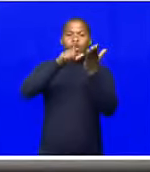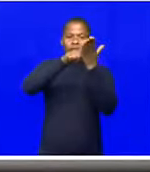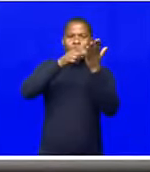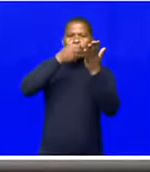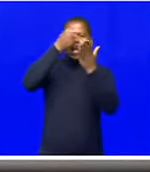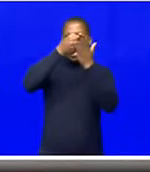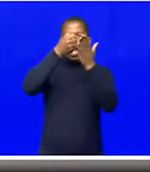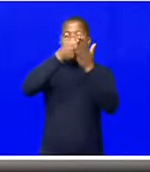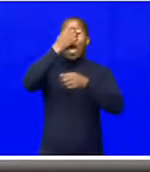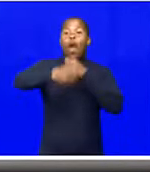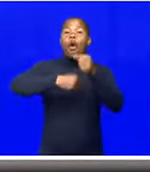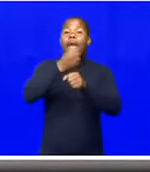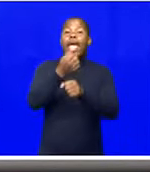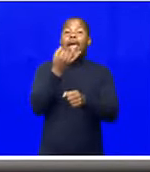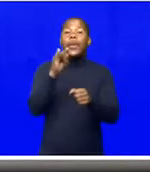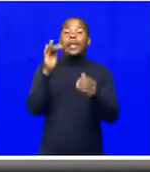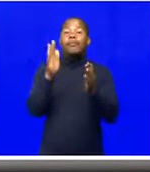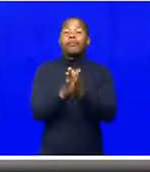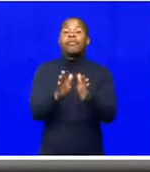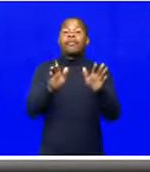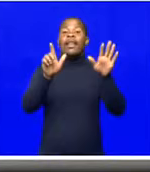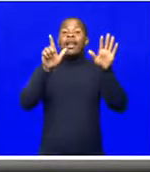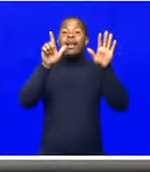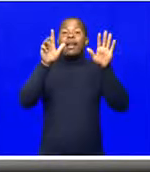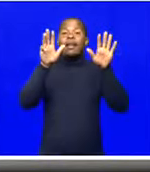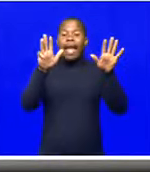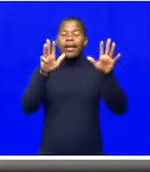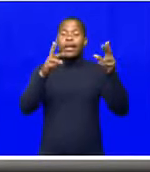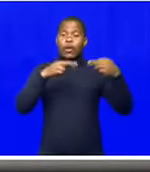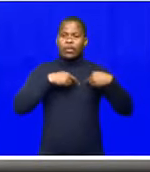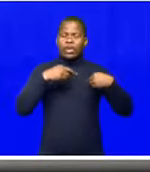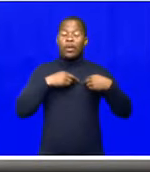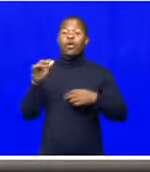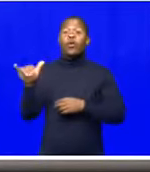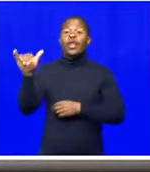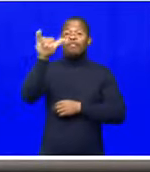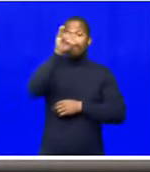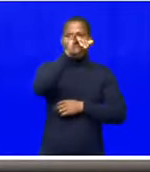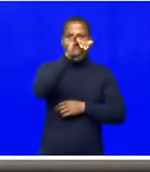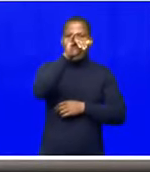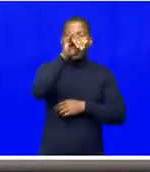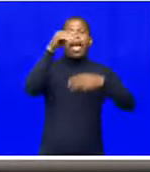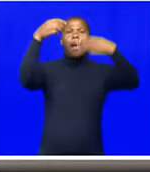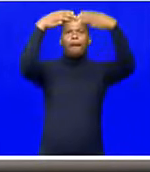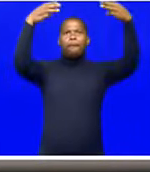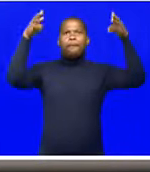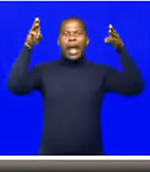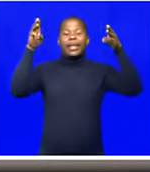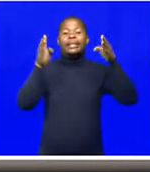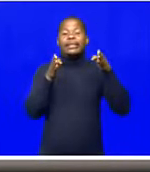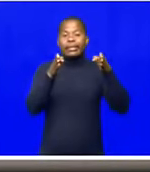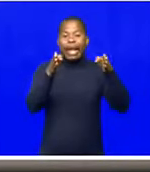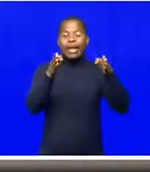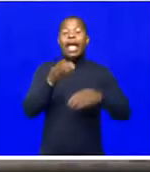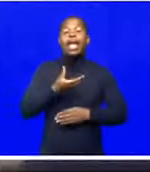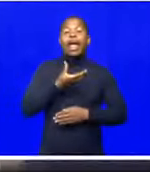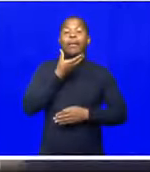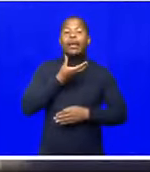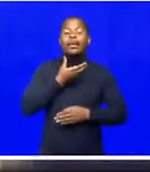Indlu yetimphunga seyiphathise umthetho lo sakhankanywa lobuke 13 ndiza kuleliwe emnyaka wa 2019 iCivil Aviation